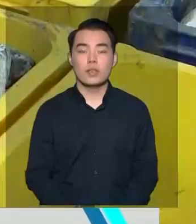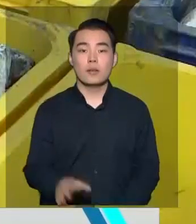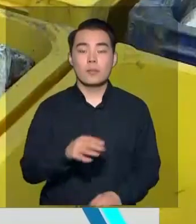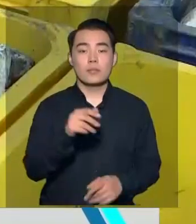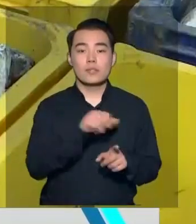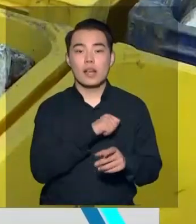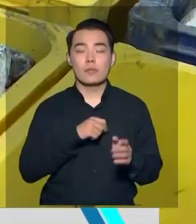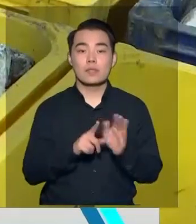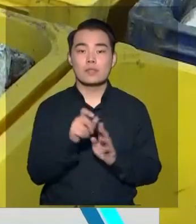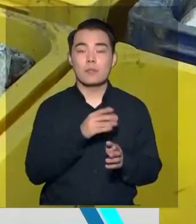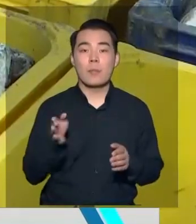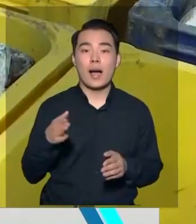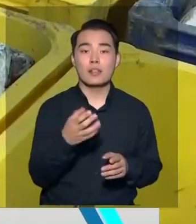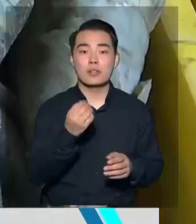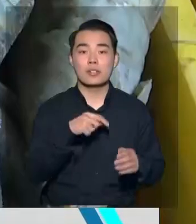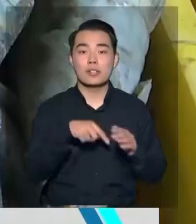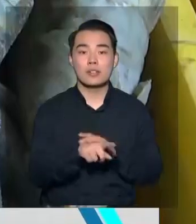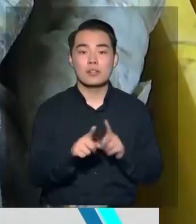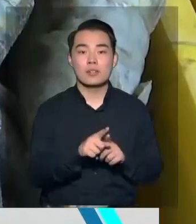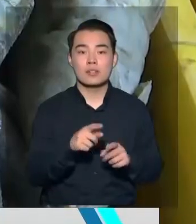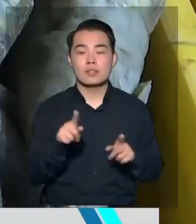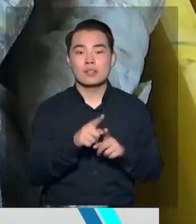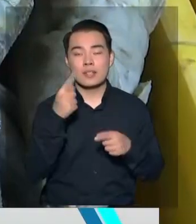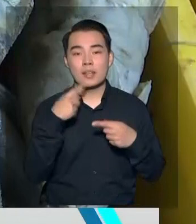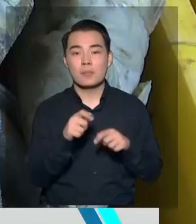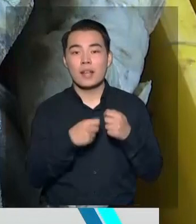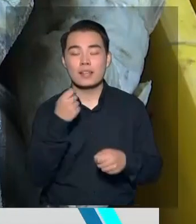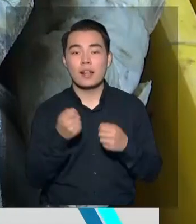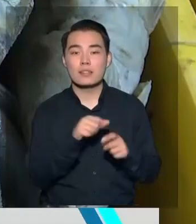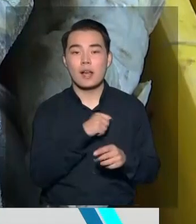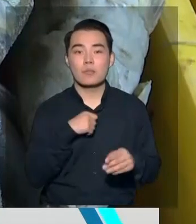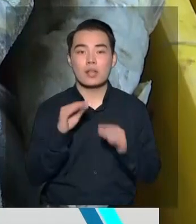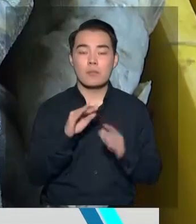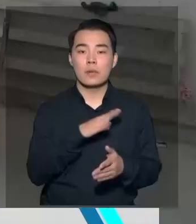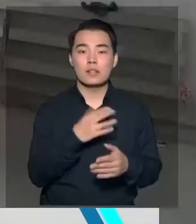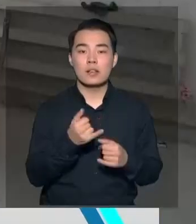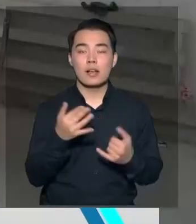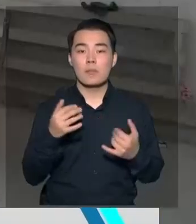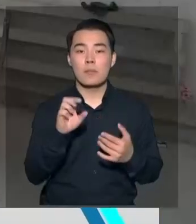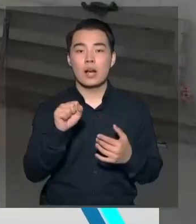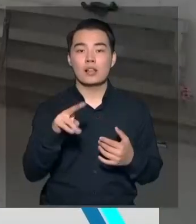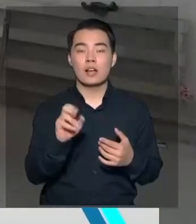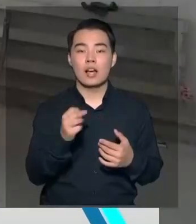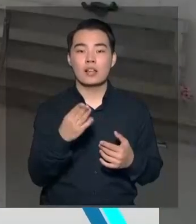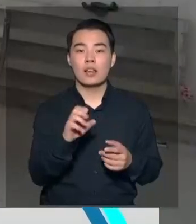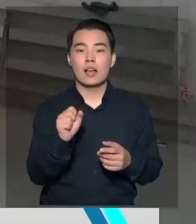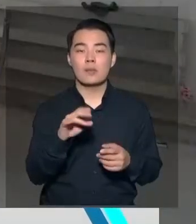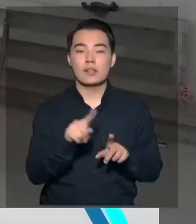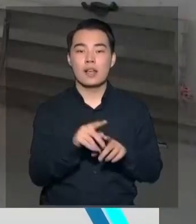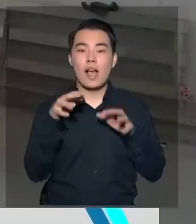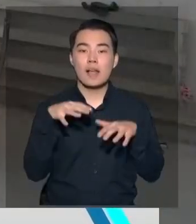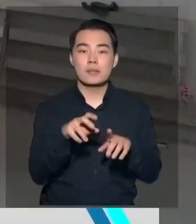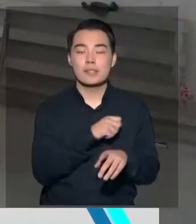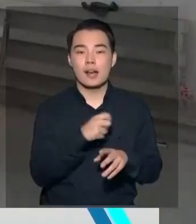Айдынды өлке жұртшылығы балықпен қатар оны аулайтын құрал саймандар өндірісінде жолға қойды. Бүгінде Балқаш, Қапшағай мен Каспий теңізінің